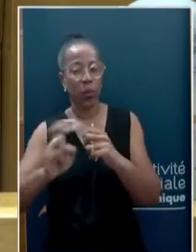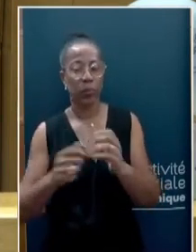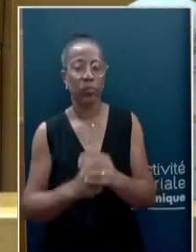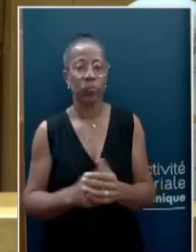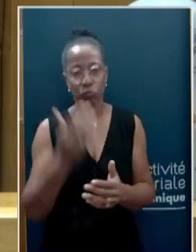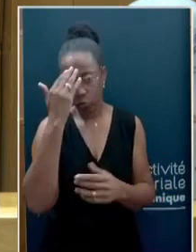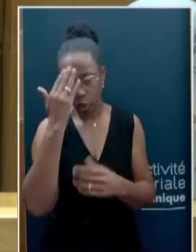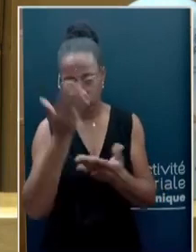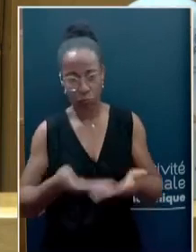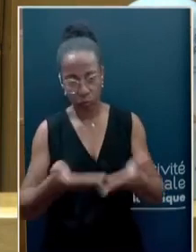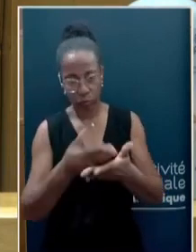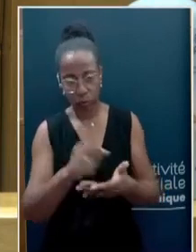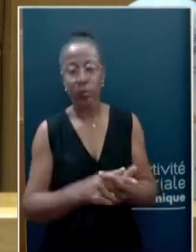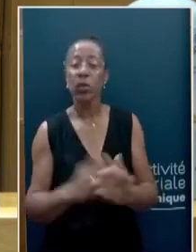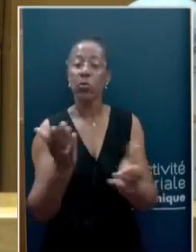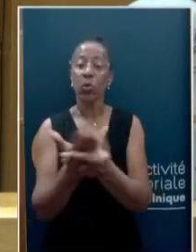Votre document